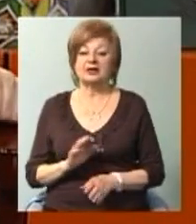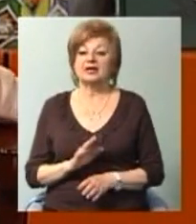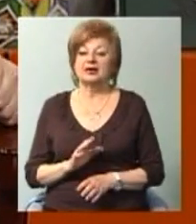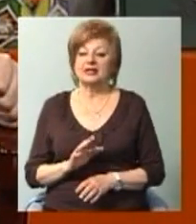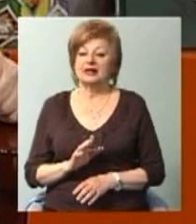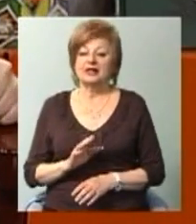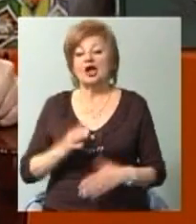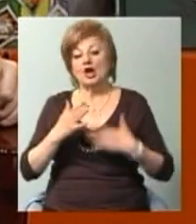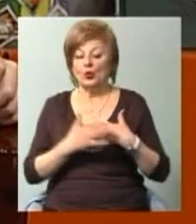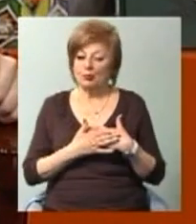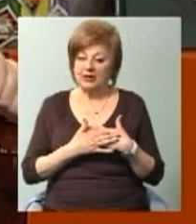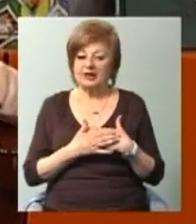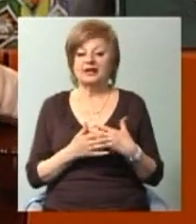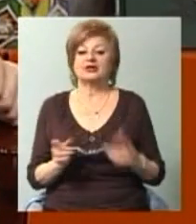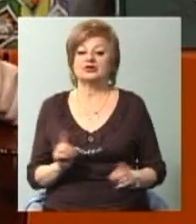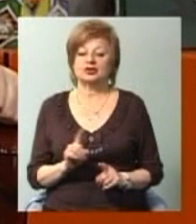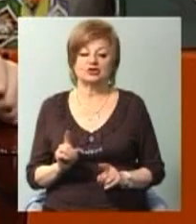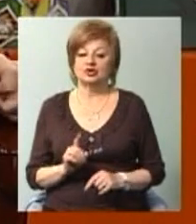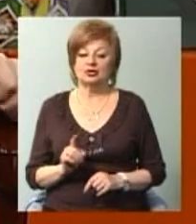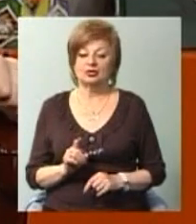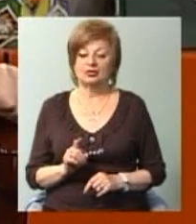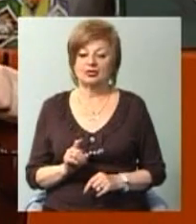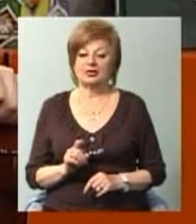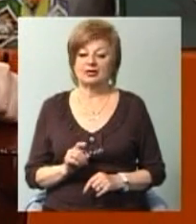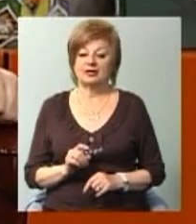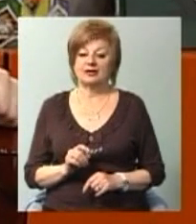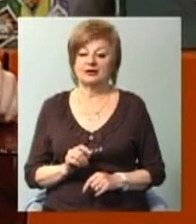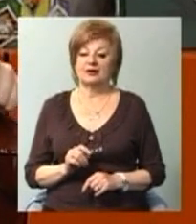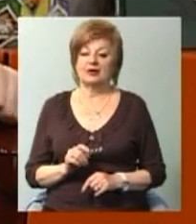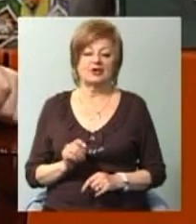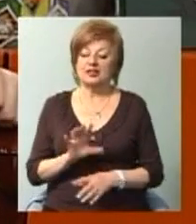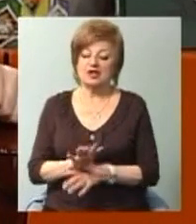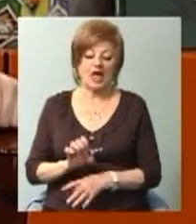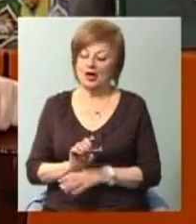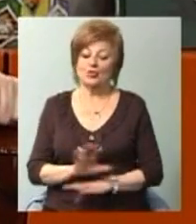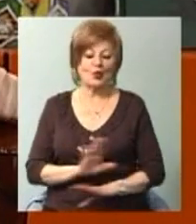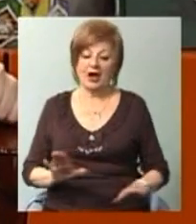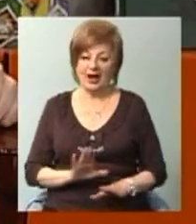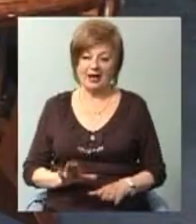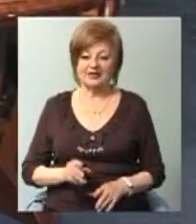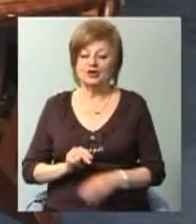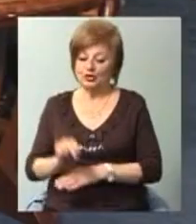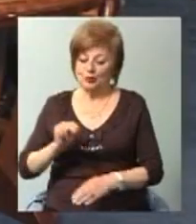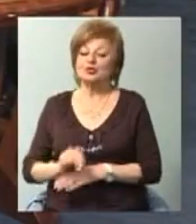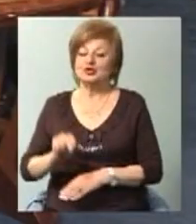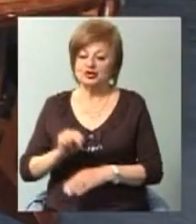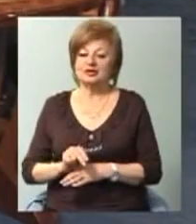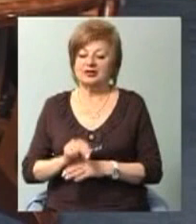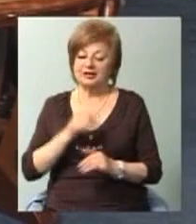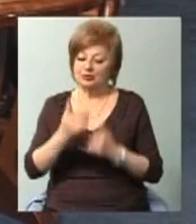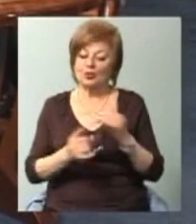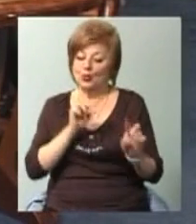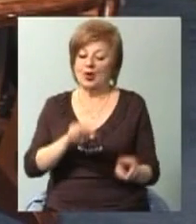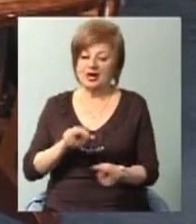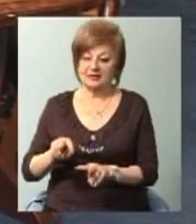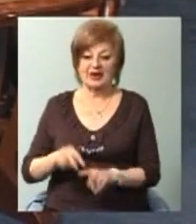та любили, і щоб не ругали їх. І дресирували, так. І доглядали за котом.